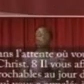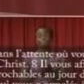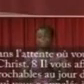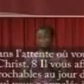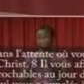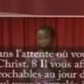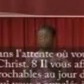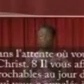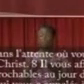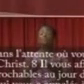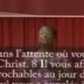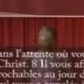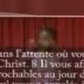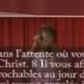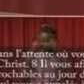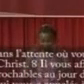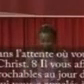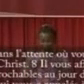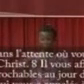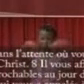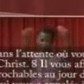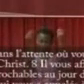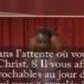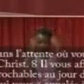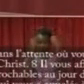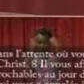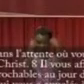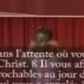Il vous affermira aussi jusqu'à la